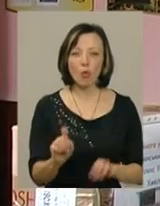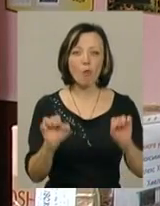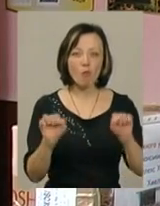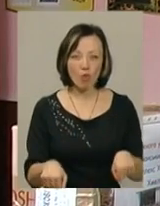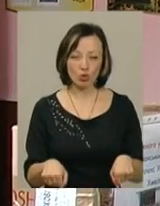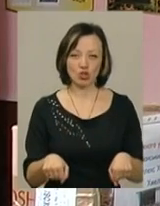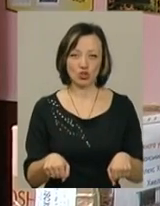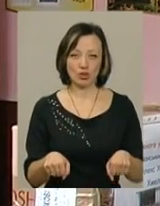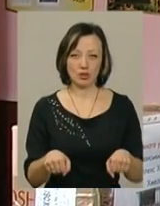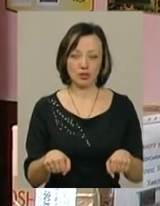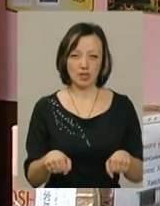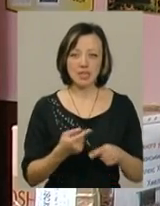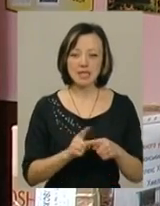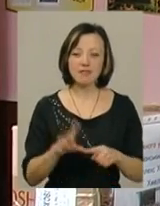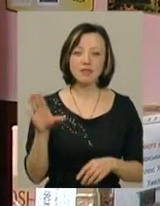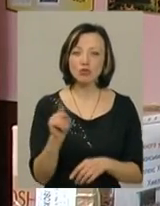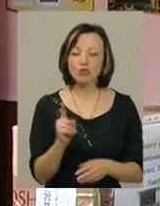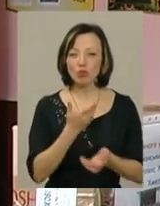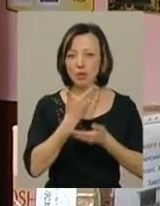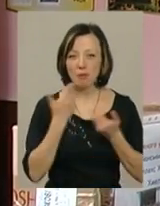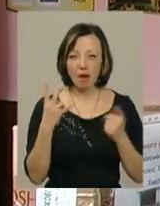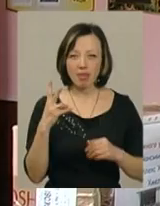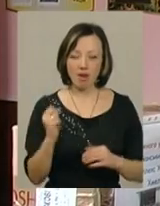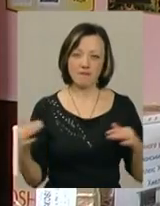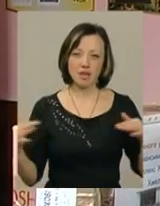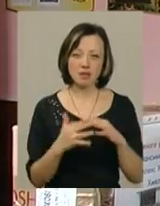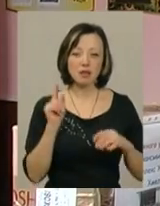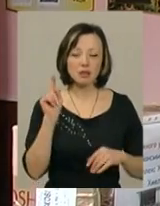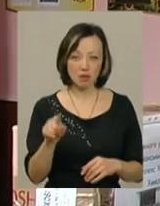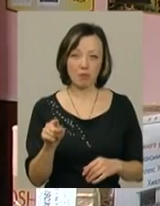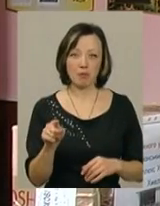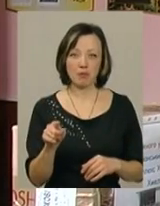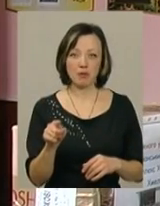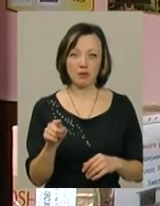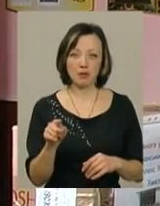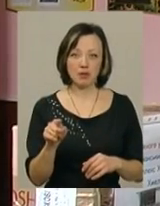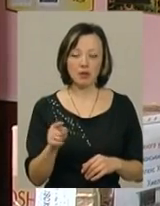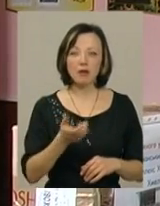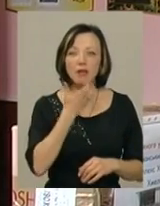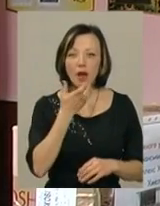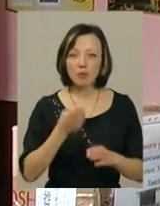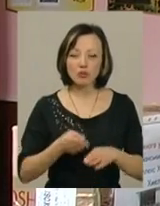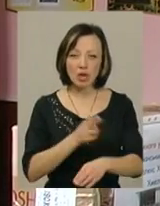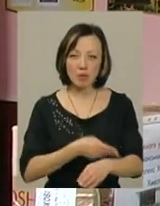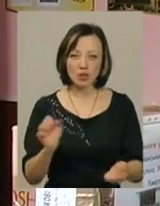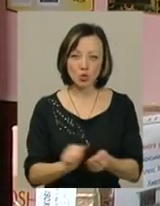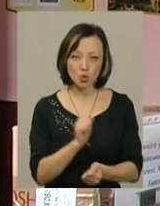можна… Це все, чого немає, вірніше, на війні, і там теплі шкарпетки,